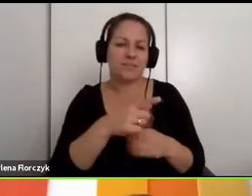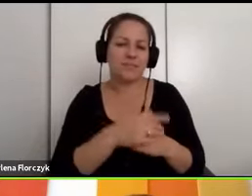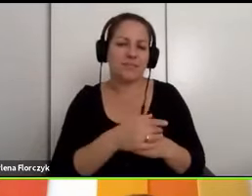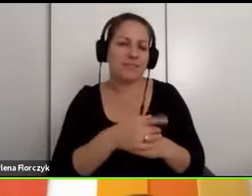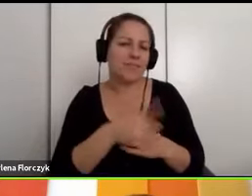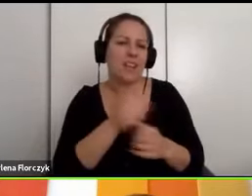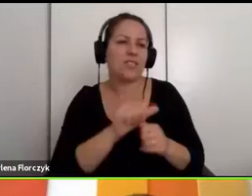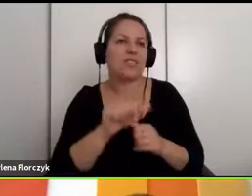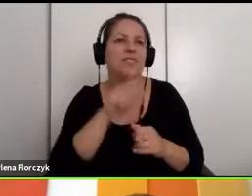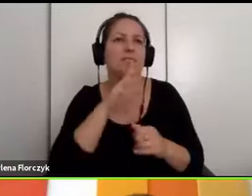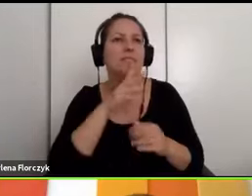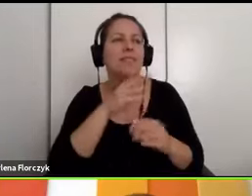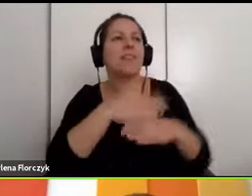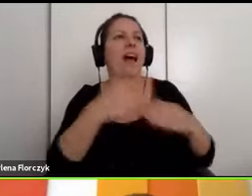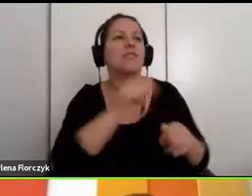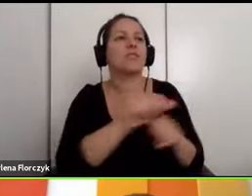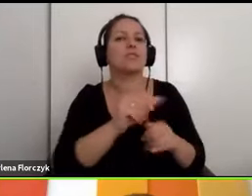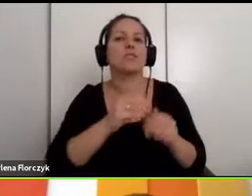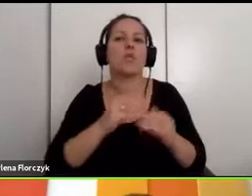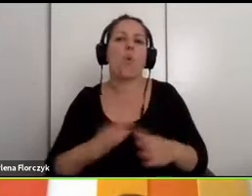taka świątynia,